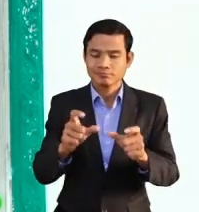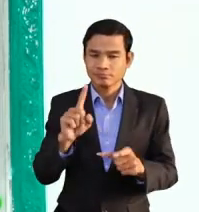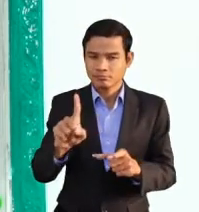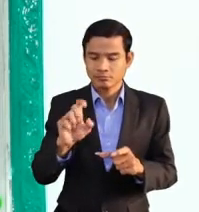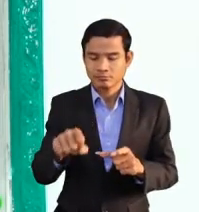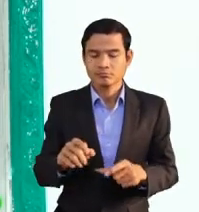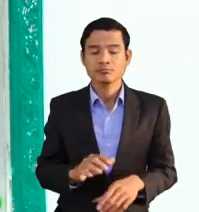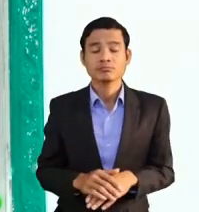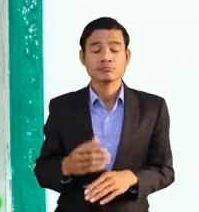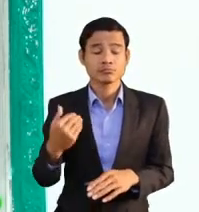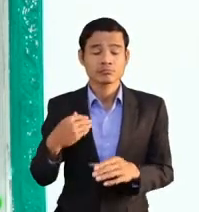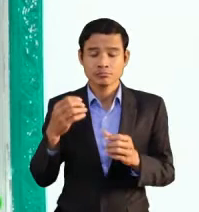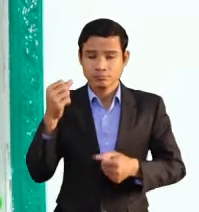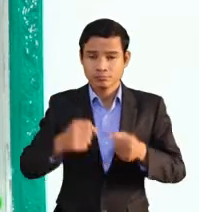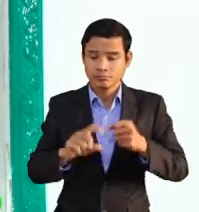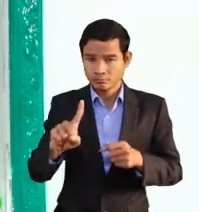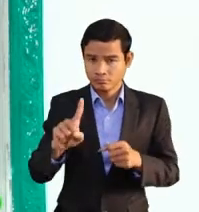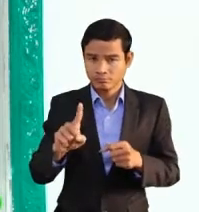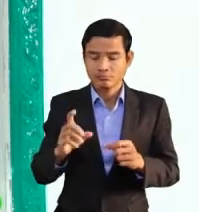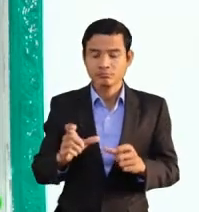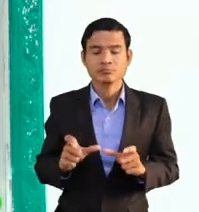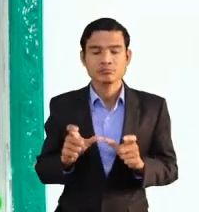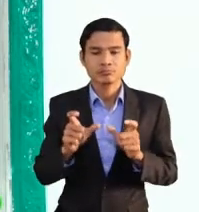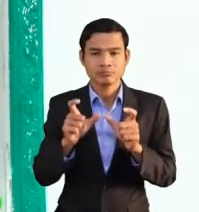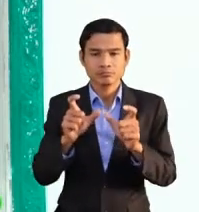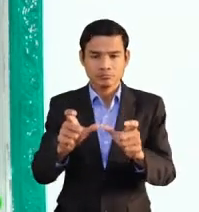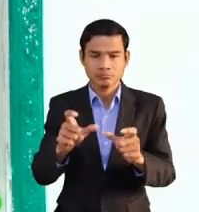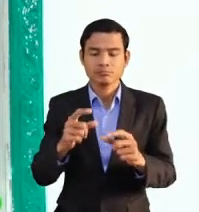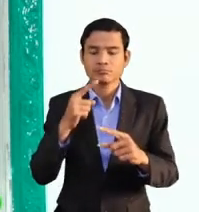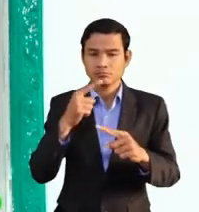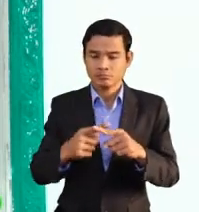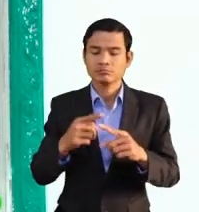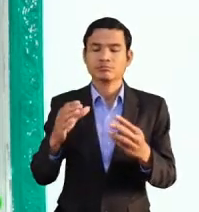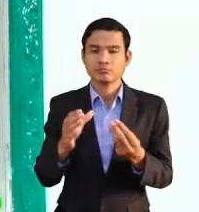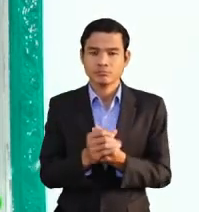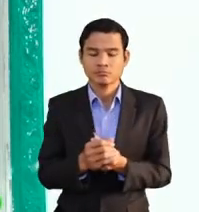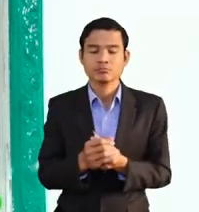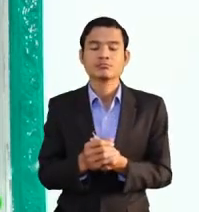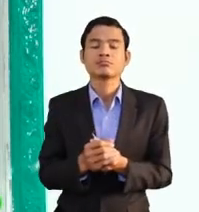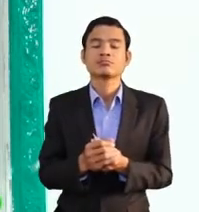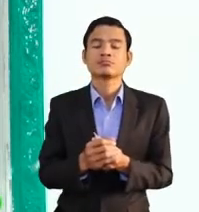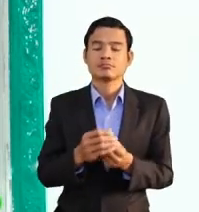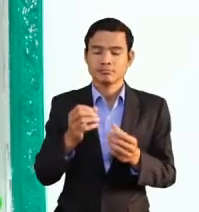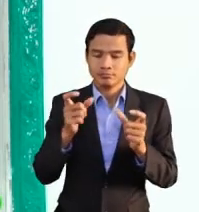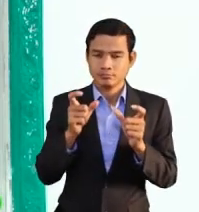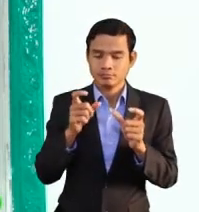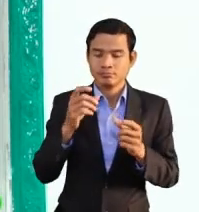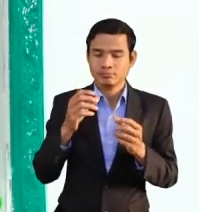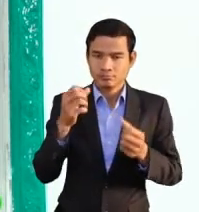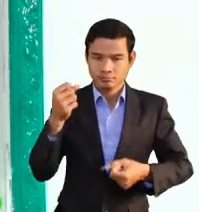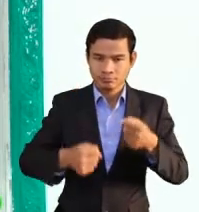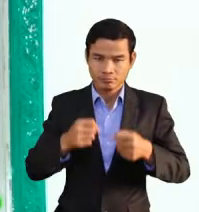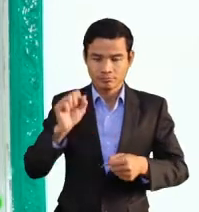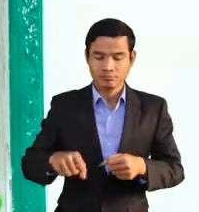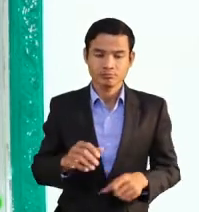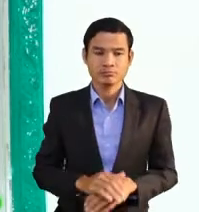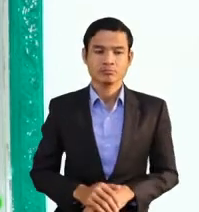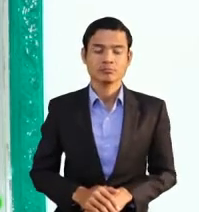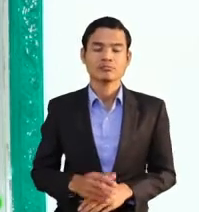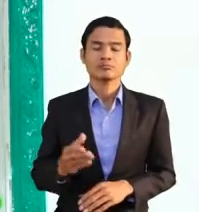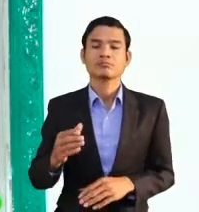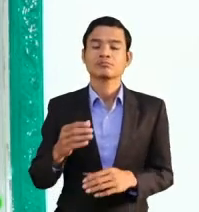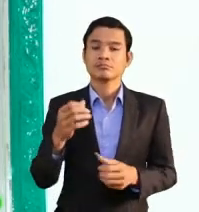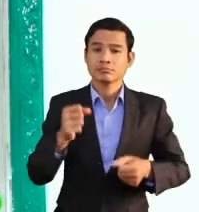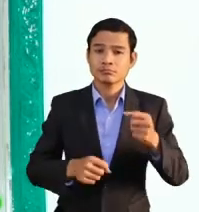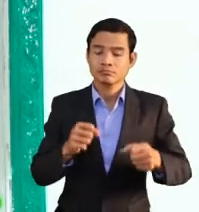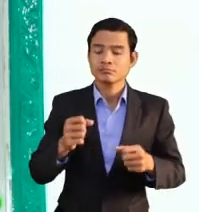nâng ấy rật dùn mùi đập bán cùn nâng chọn luôn rật dùn cha chẳng rật dùn